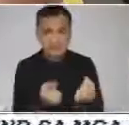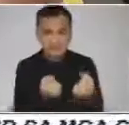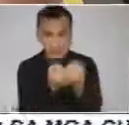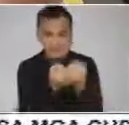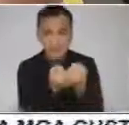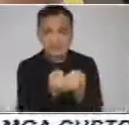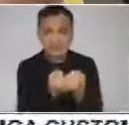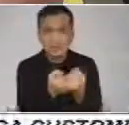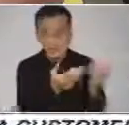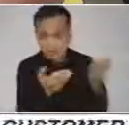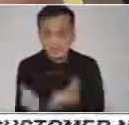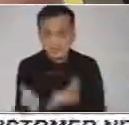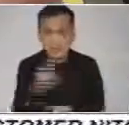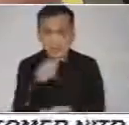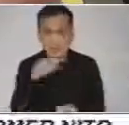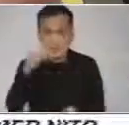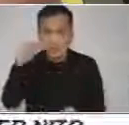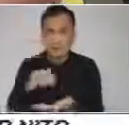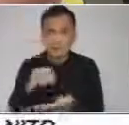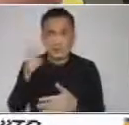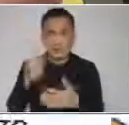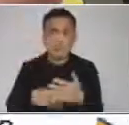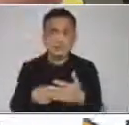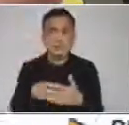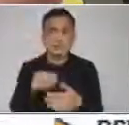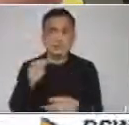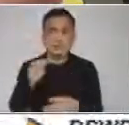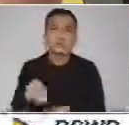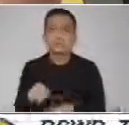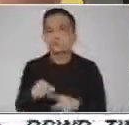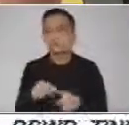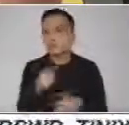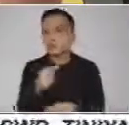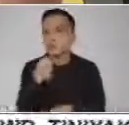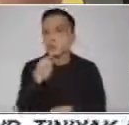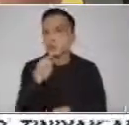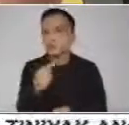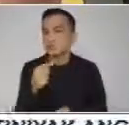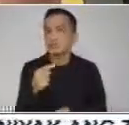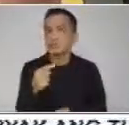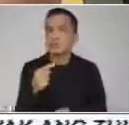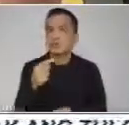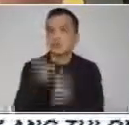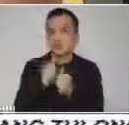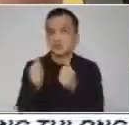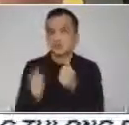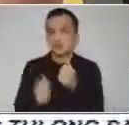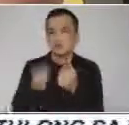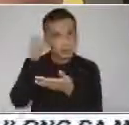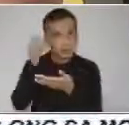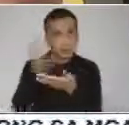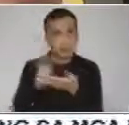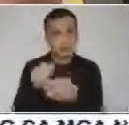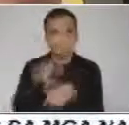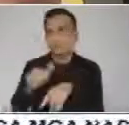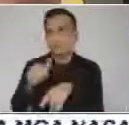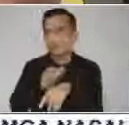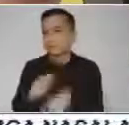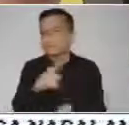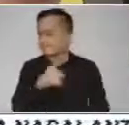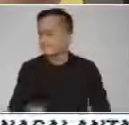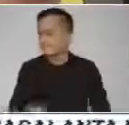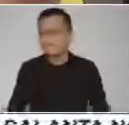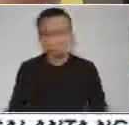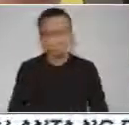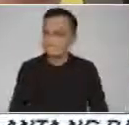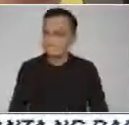Sa katunayan, kahapon, mahigit 4 milyong pisong alaga ng shabu. Adasabat na motoridad si iba't ibang panig ng bansa. Si